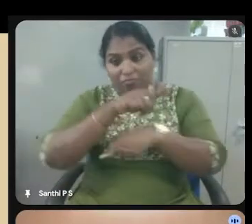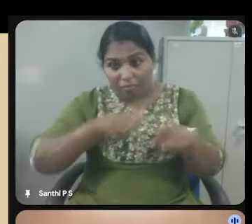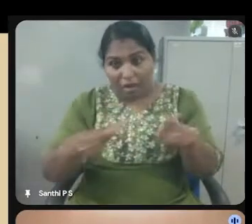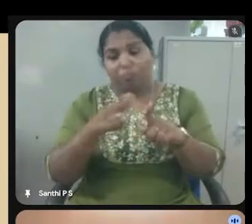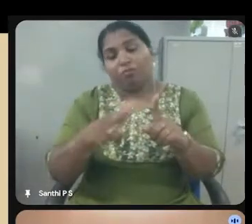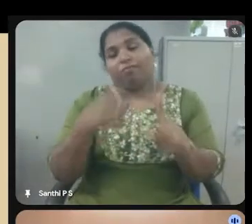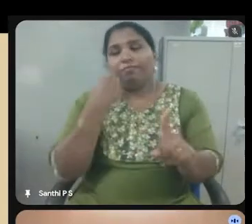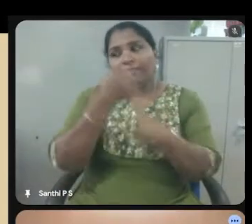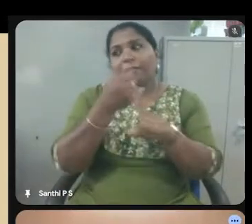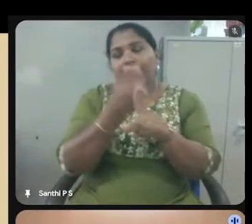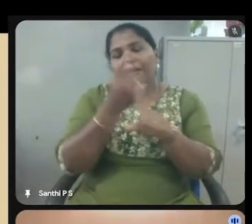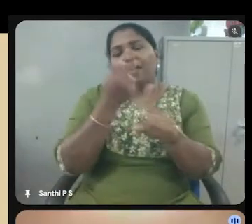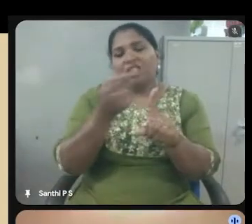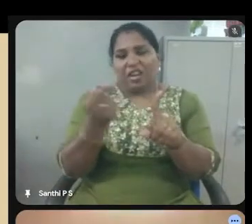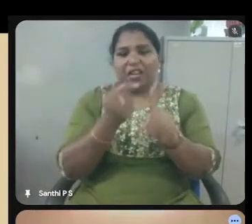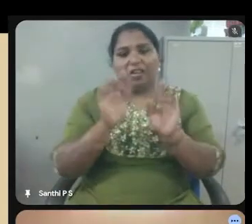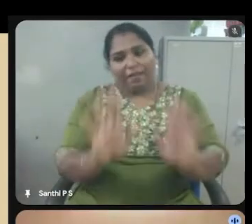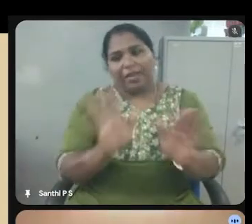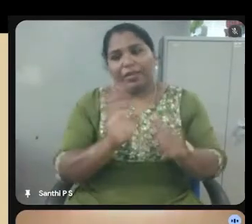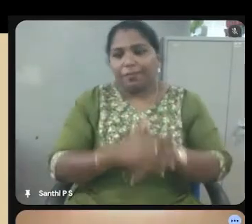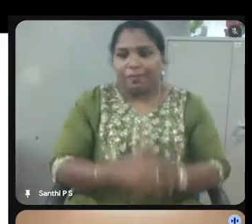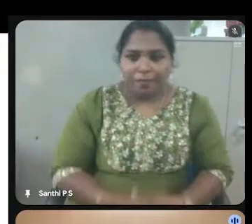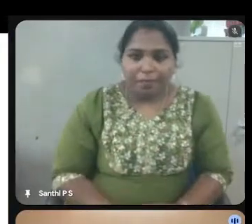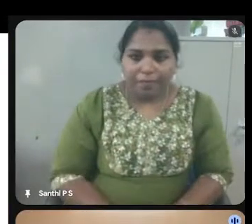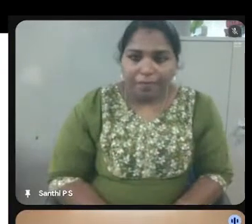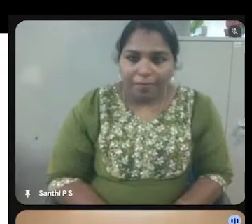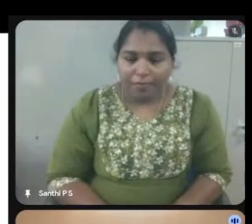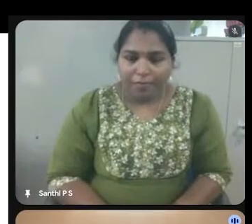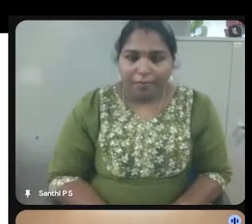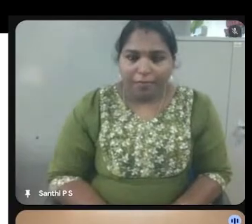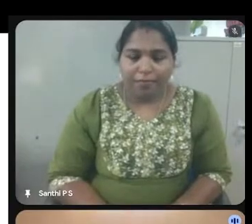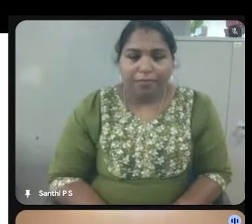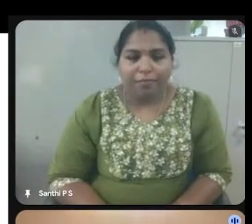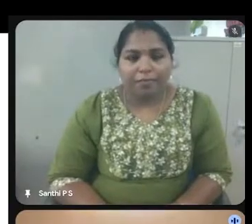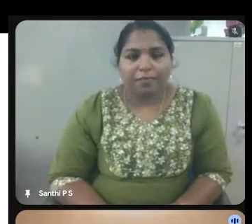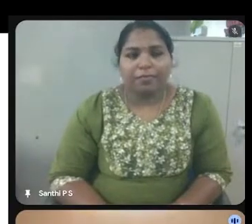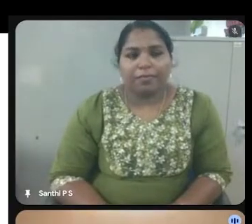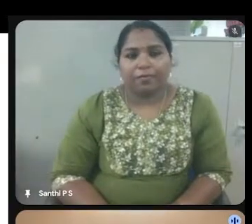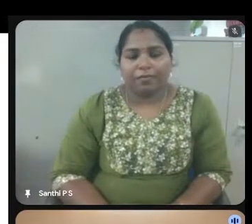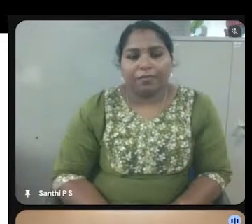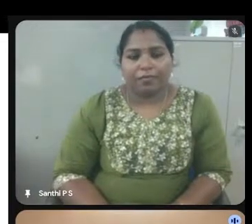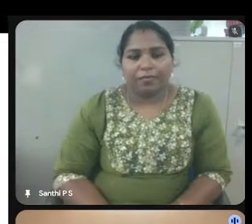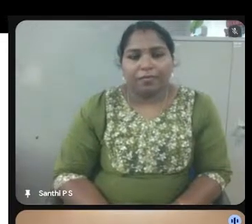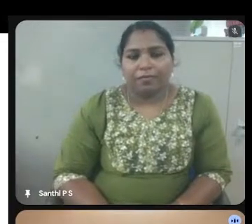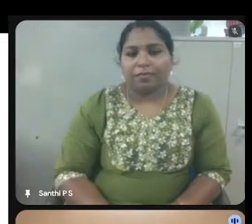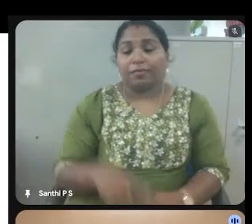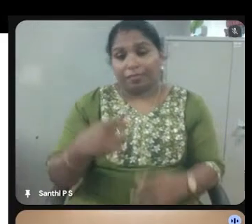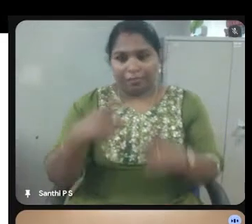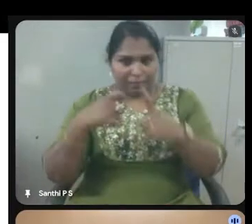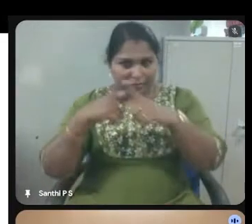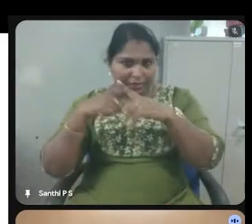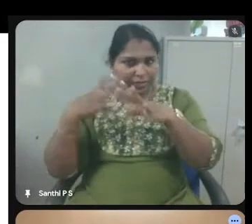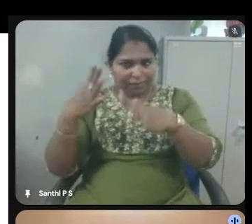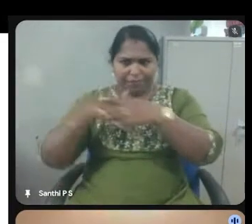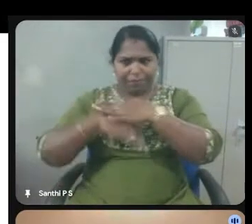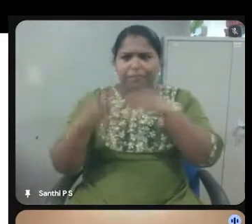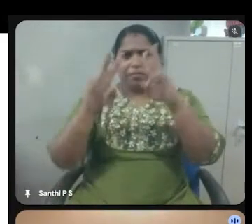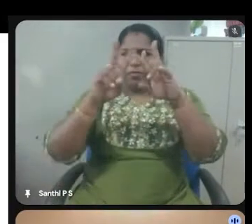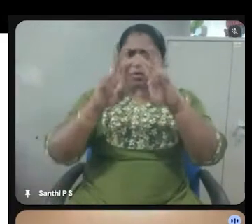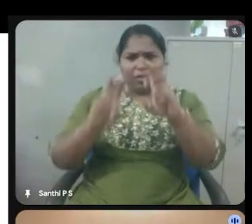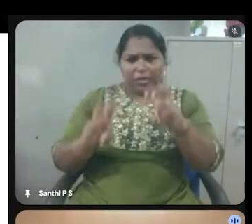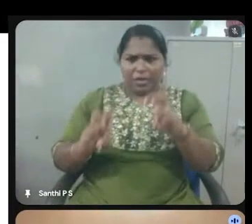വരാനുള്ള സാധ്യത വളരെ കൂടുതലാണ്. അപ്പം നമ്മൾ പഠനങ്ങൾ ചെയ്യും. ഇത് കേരളത്തിൽ തന്നെ നടത്തിയൊരു സ്റ്റഡിയിൽ